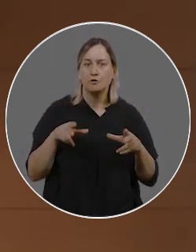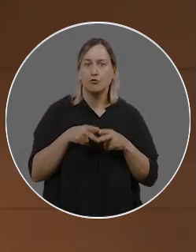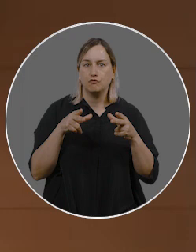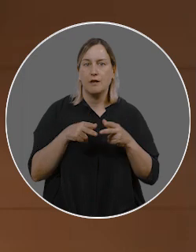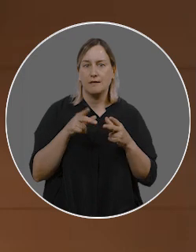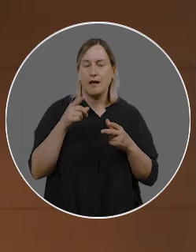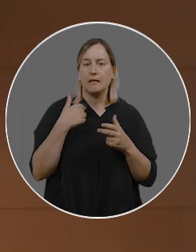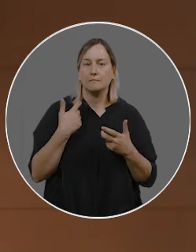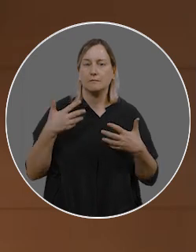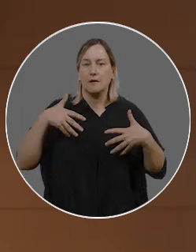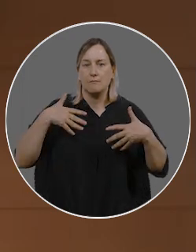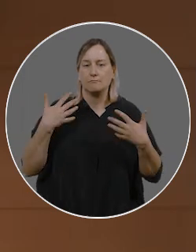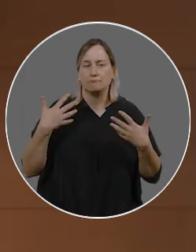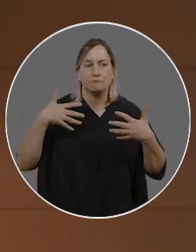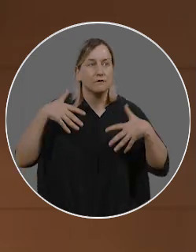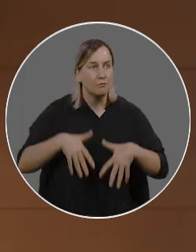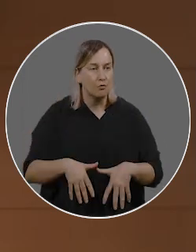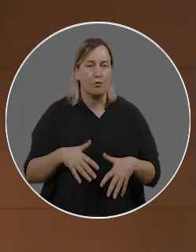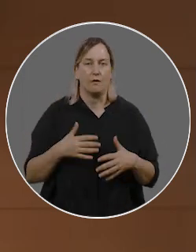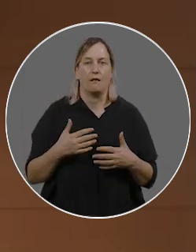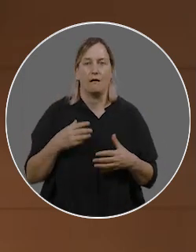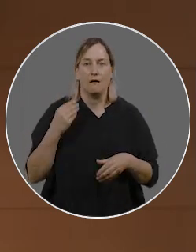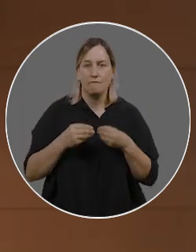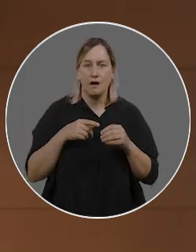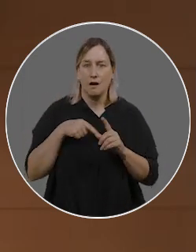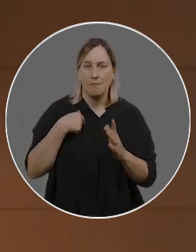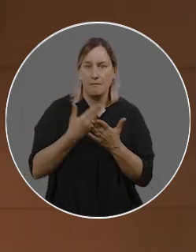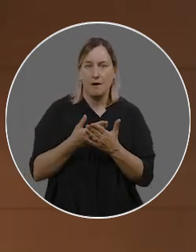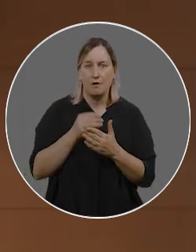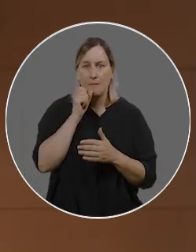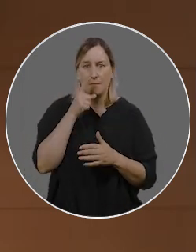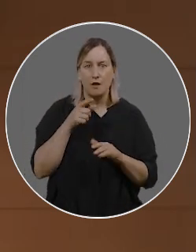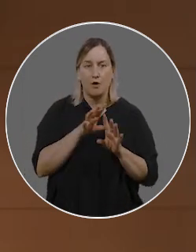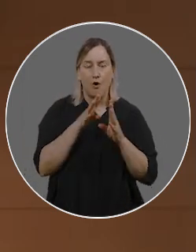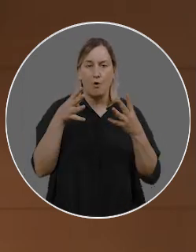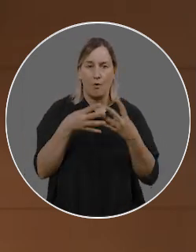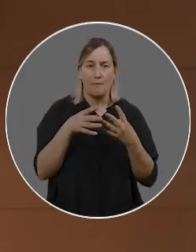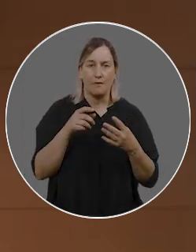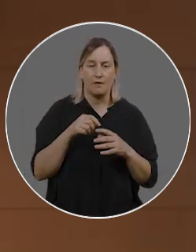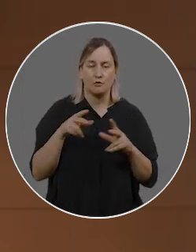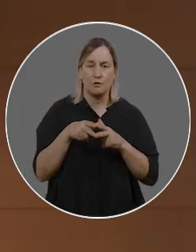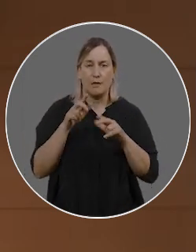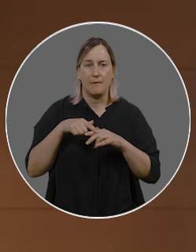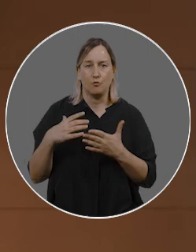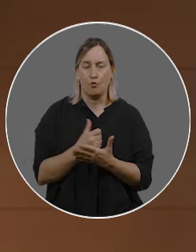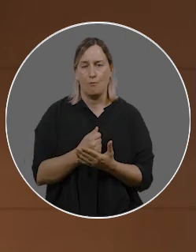també s'involucri i vagi cap a tenir una millor web i una millor societat per a tothom.